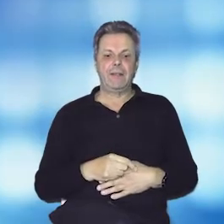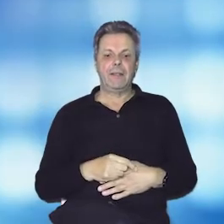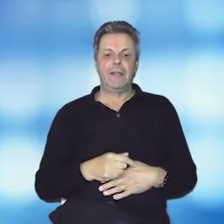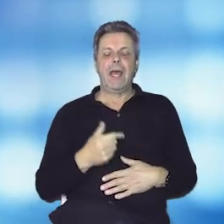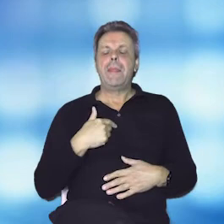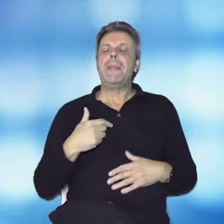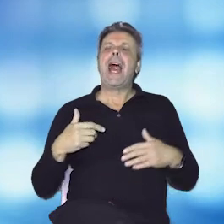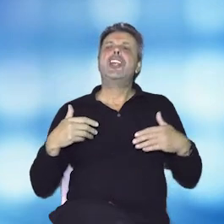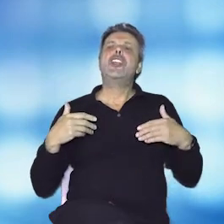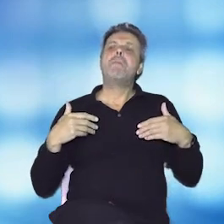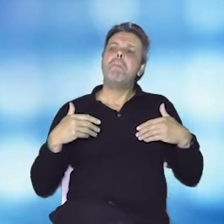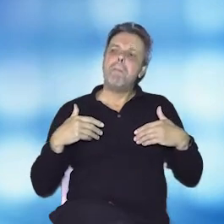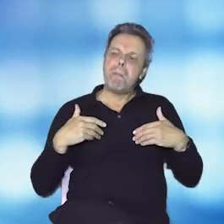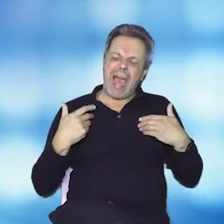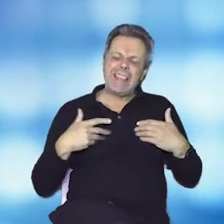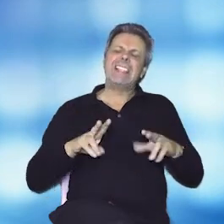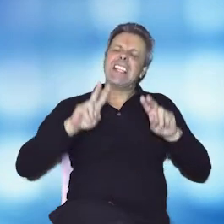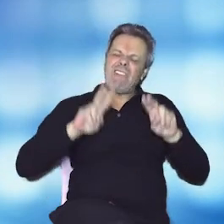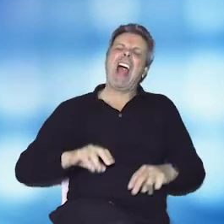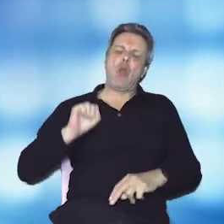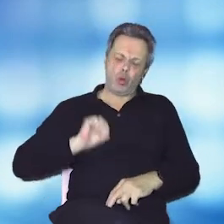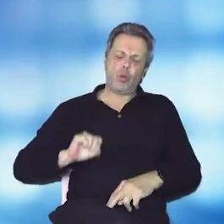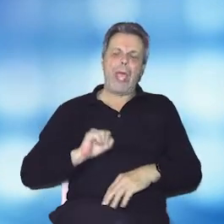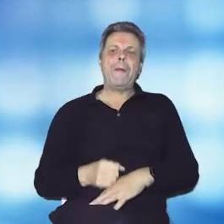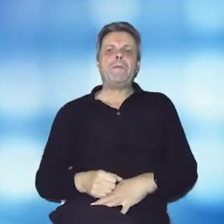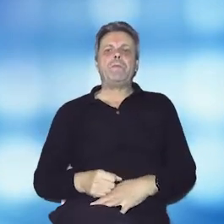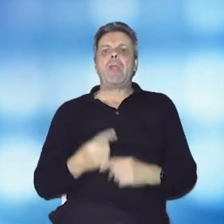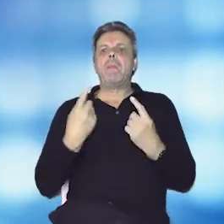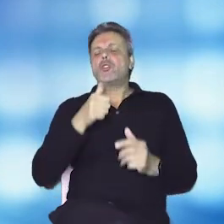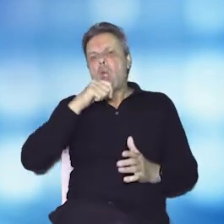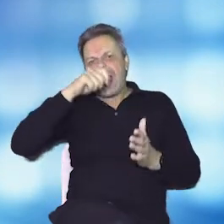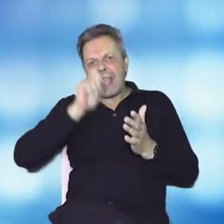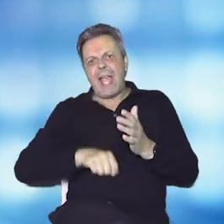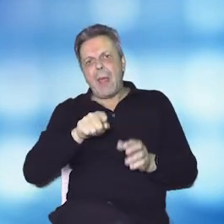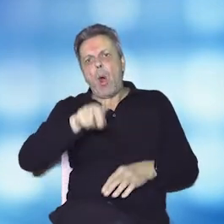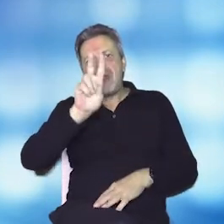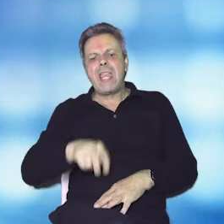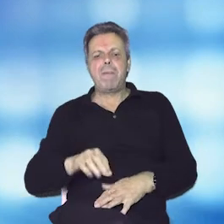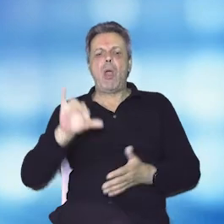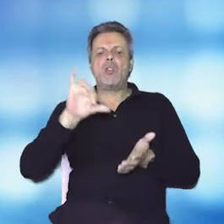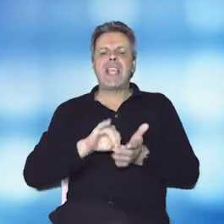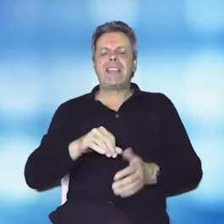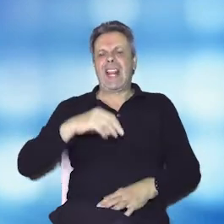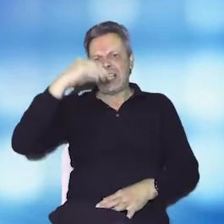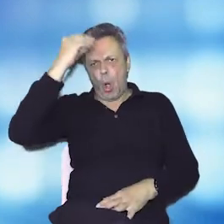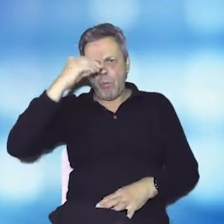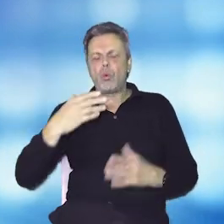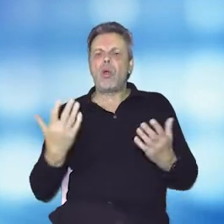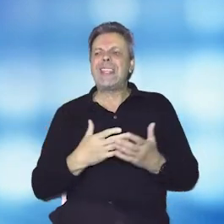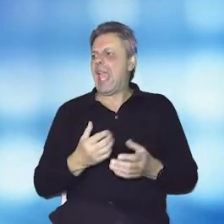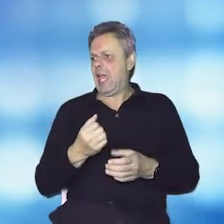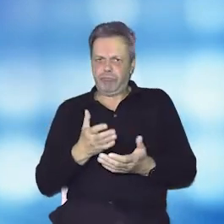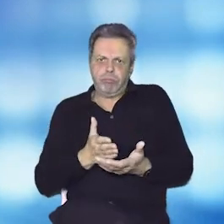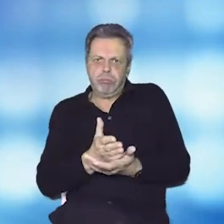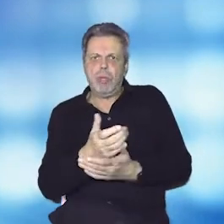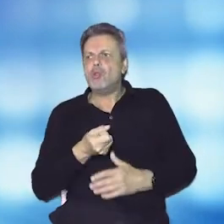Naši mladi misionari se doista trude. Postoji jedna tajna, oni imaju centre za obuku gdje provedu